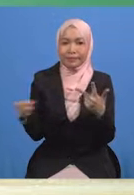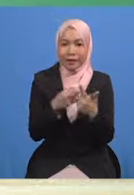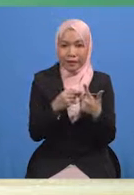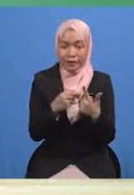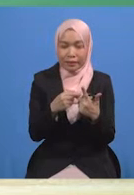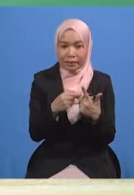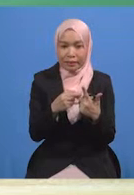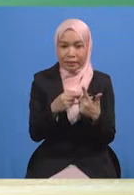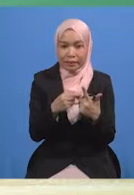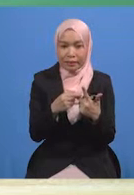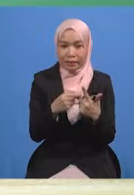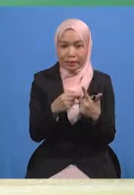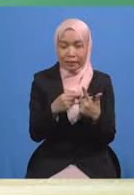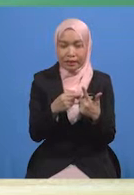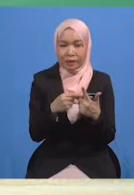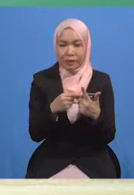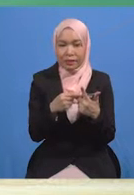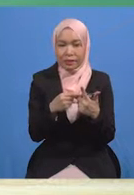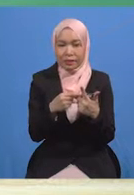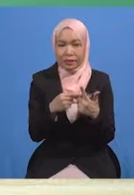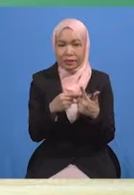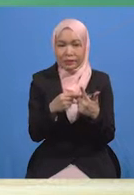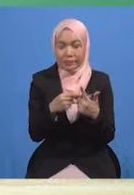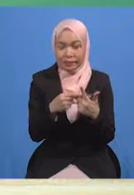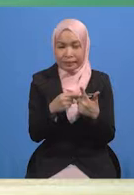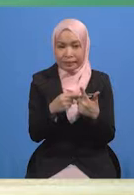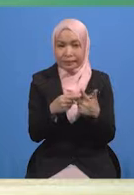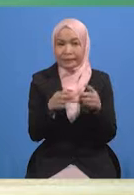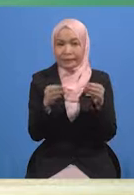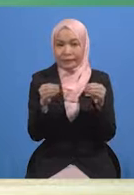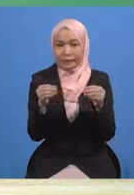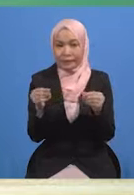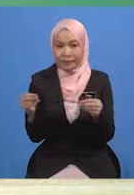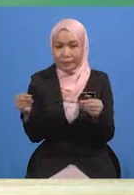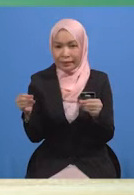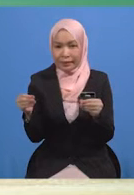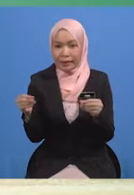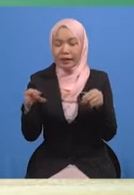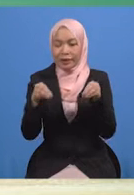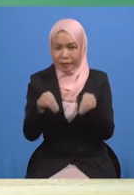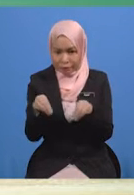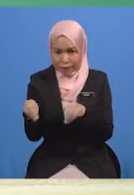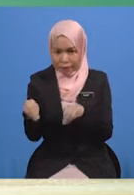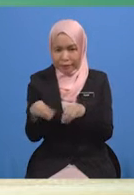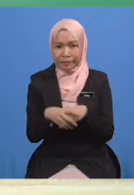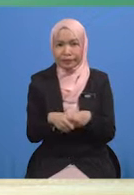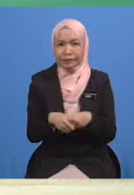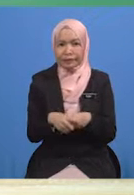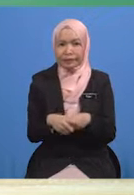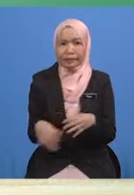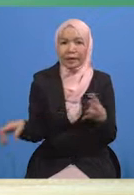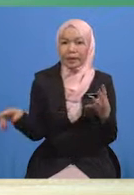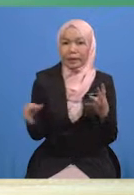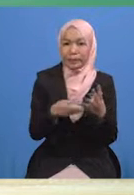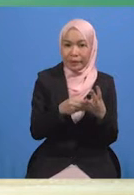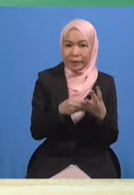Soalan ketiga, sayur kobis. Jawapannya, tanah kebun.